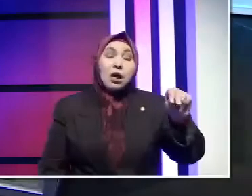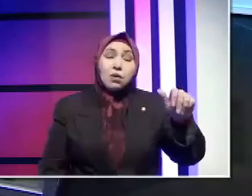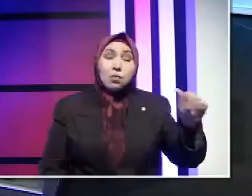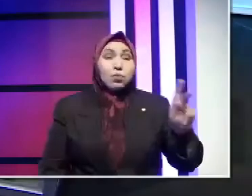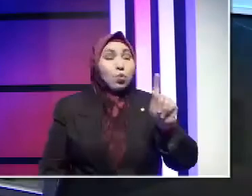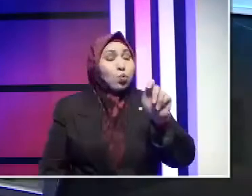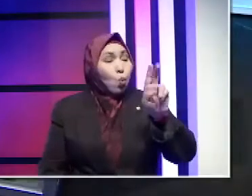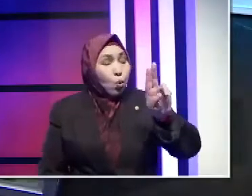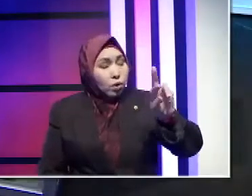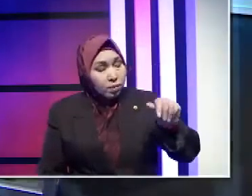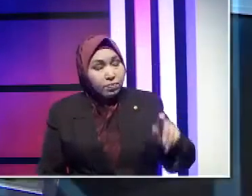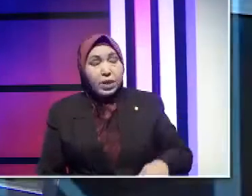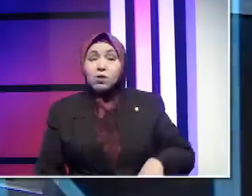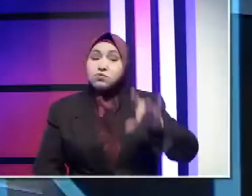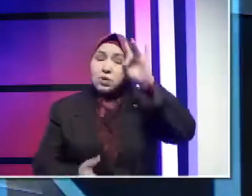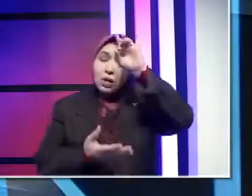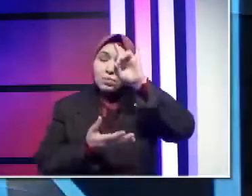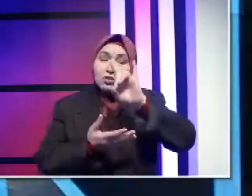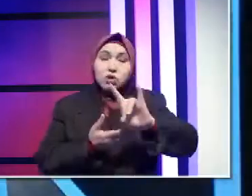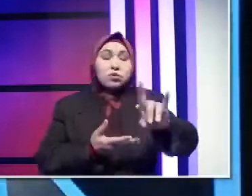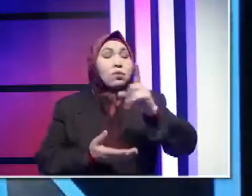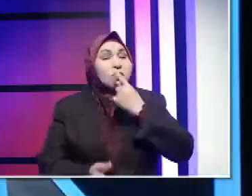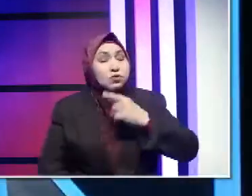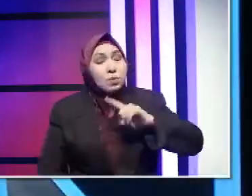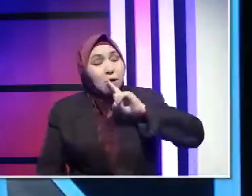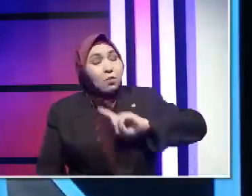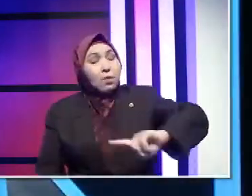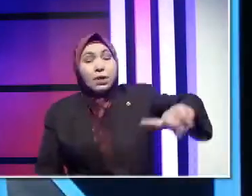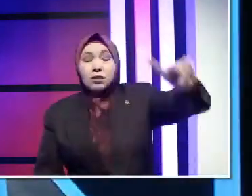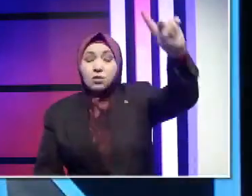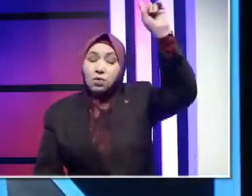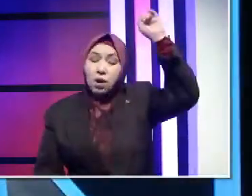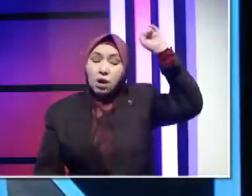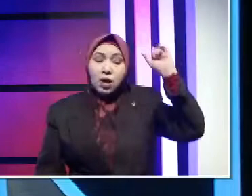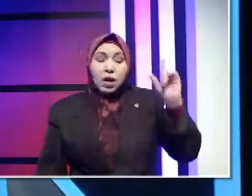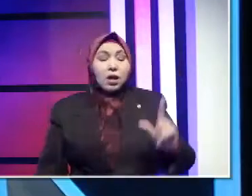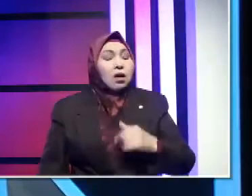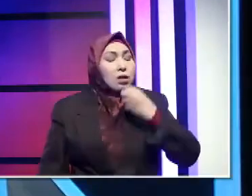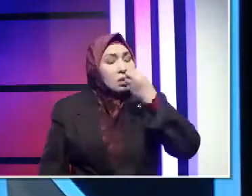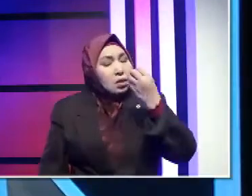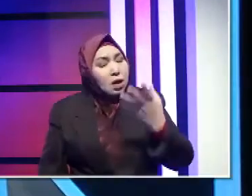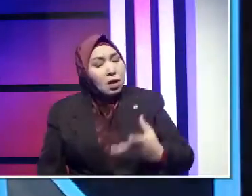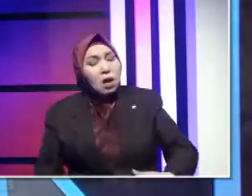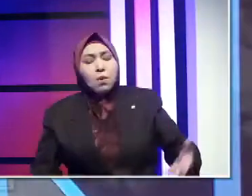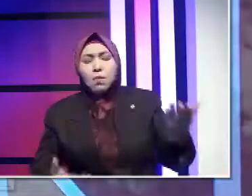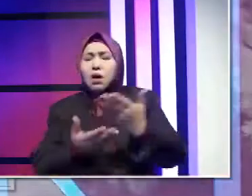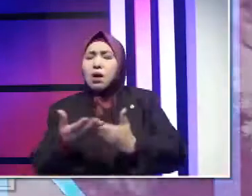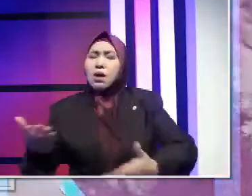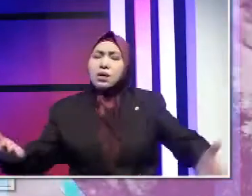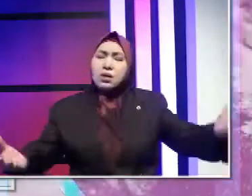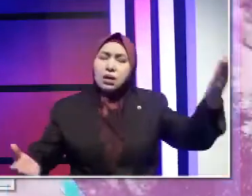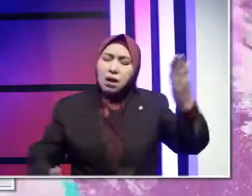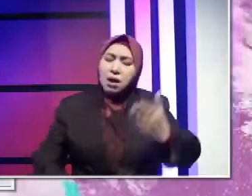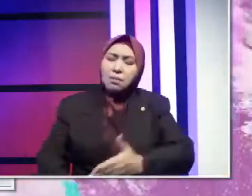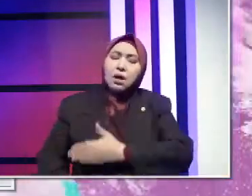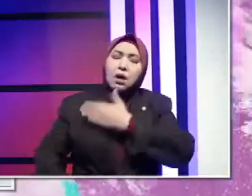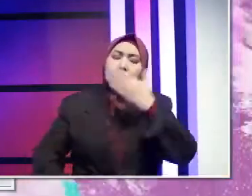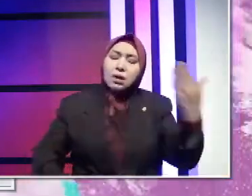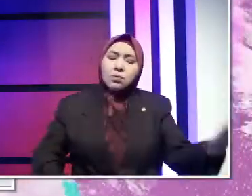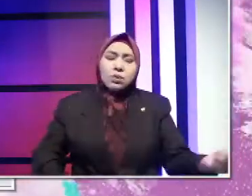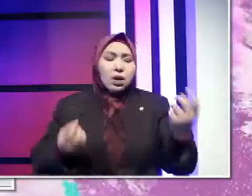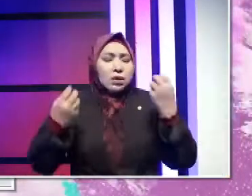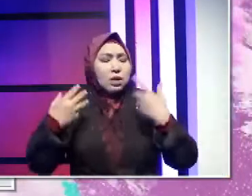بالله من الشيطان الرجيم. بسم الله الرحمن الرحيم. قل يا عبادي